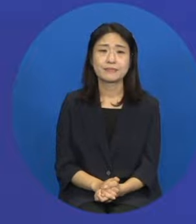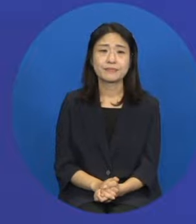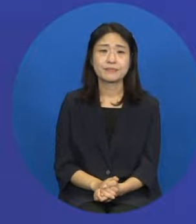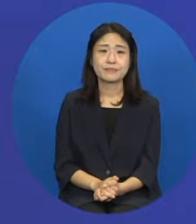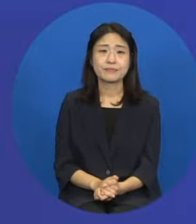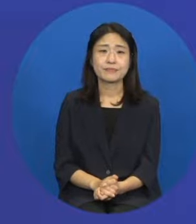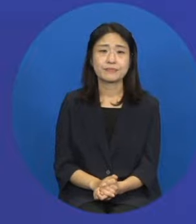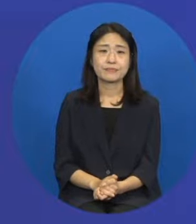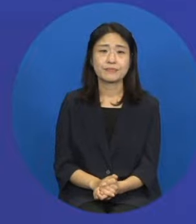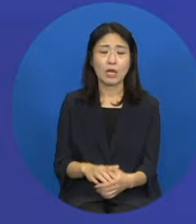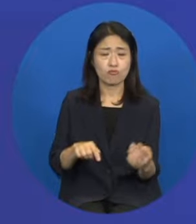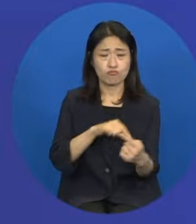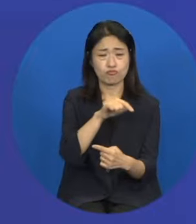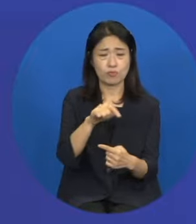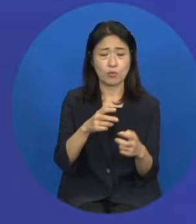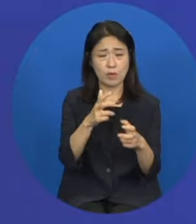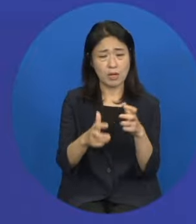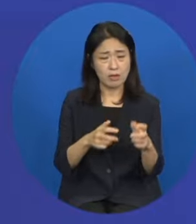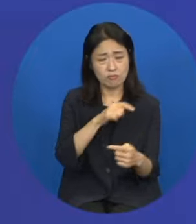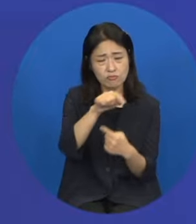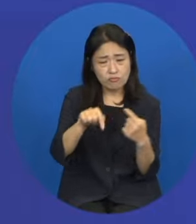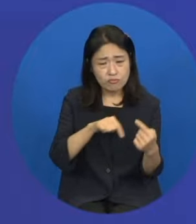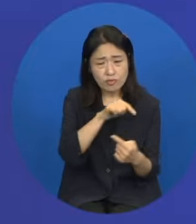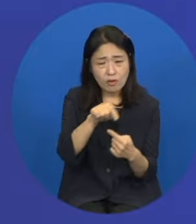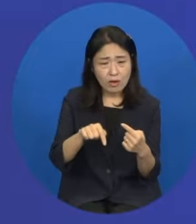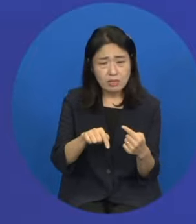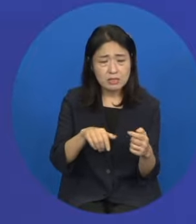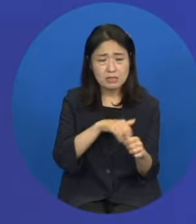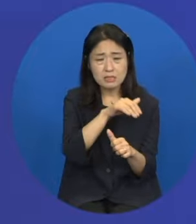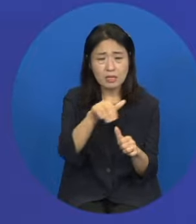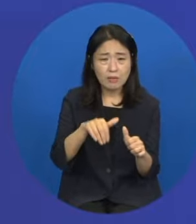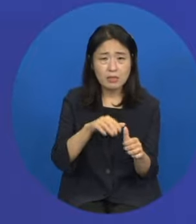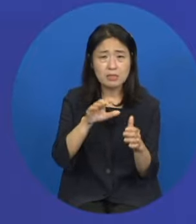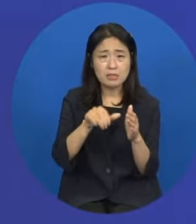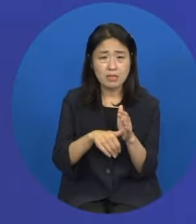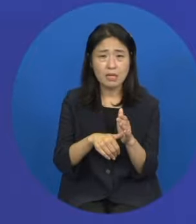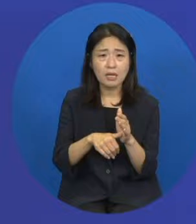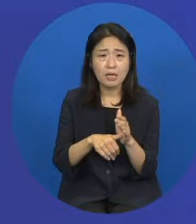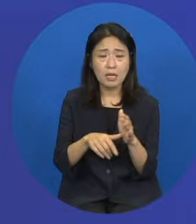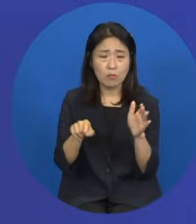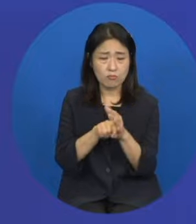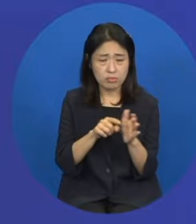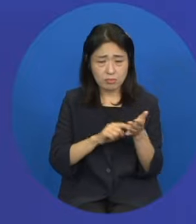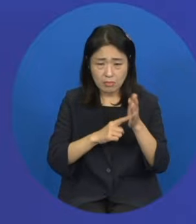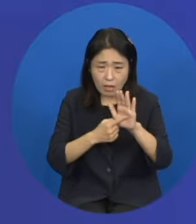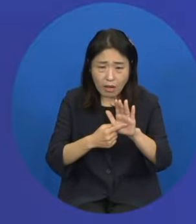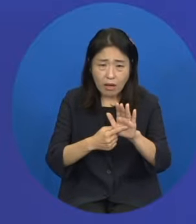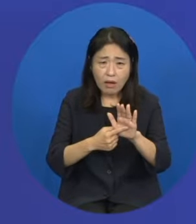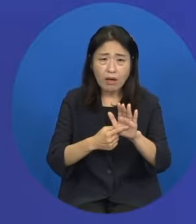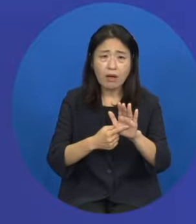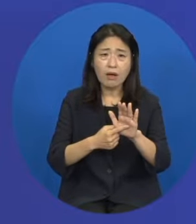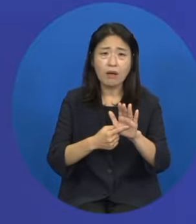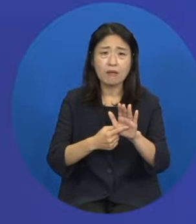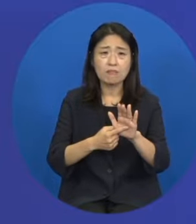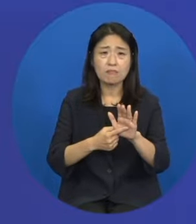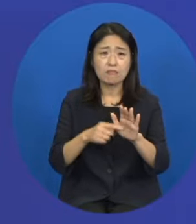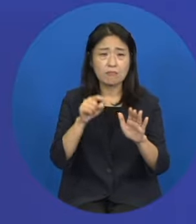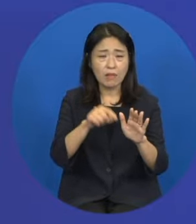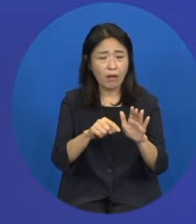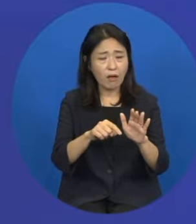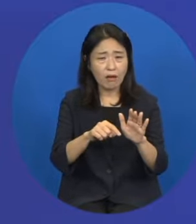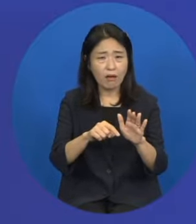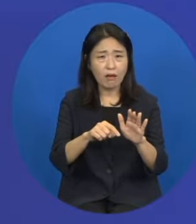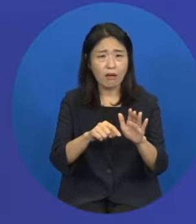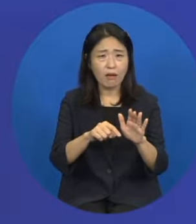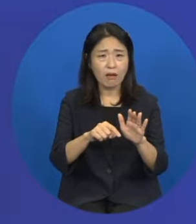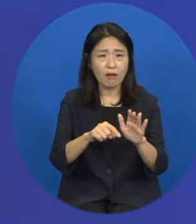경영하시는 분 중에 기업을 경영하시는데 자신의 믿음을 드러내잖아요 아 그러면 나 거기 거래 안 할